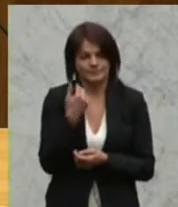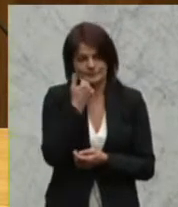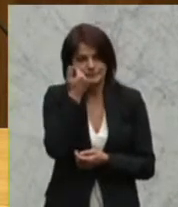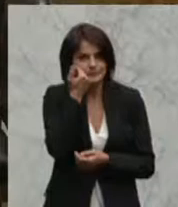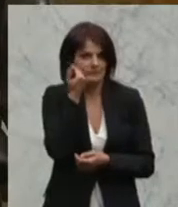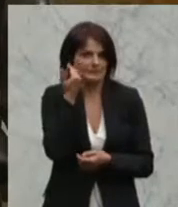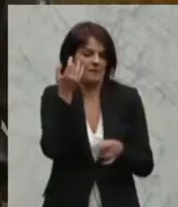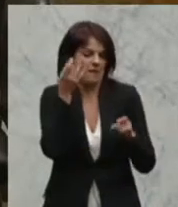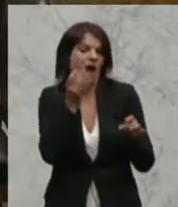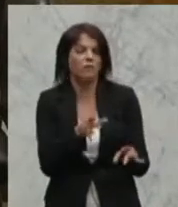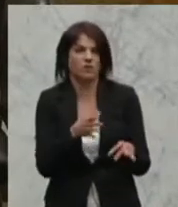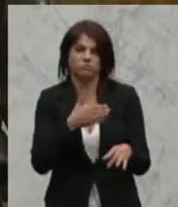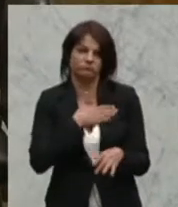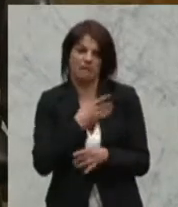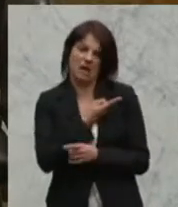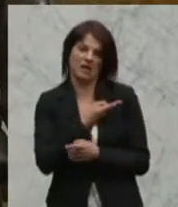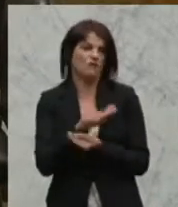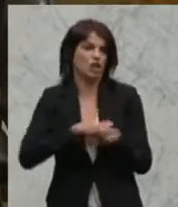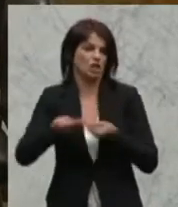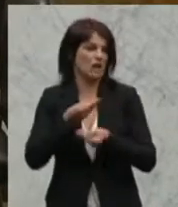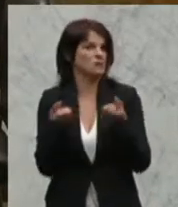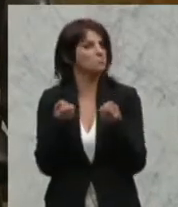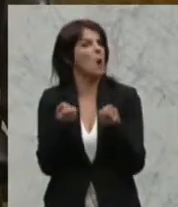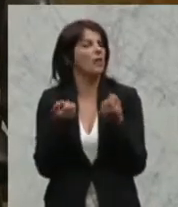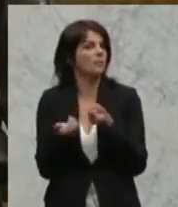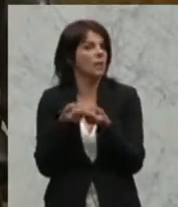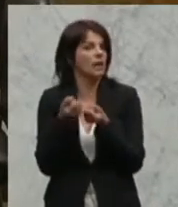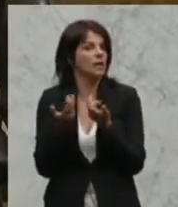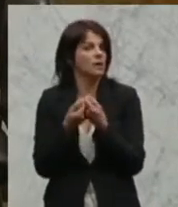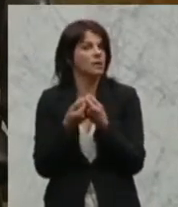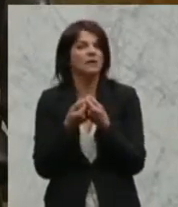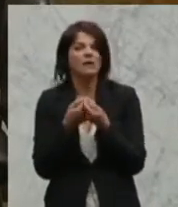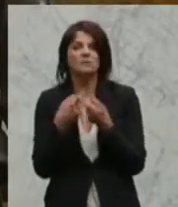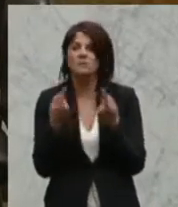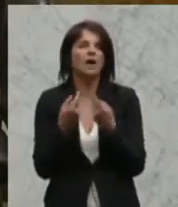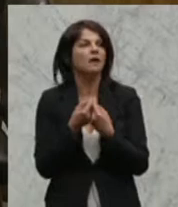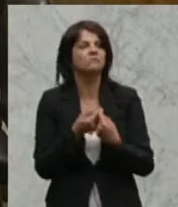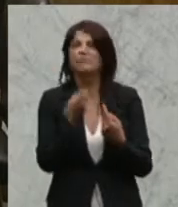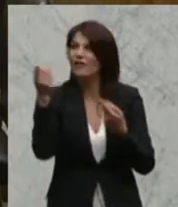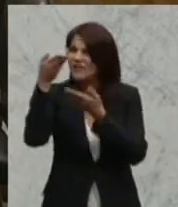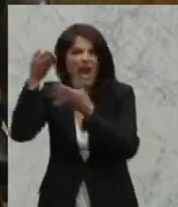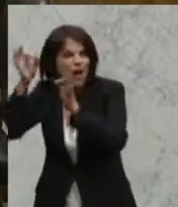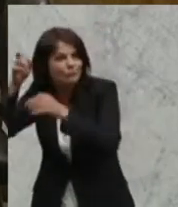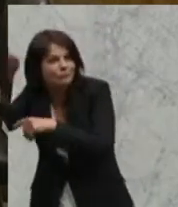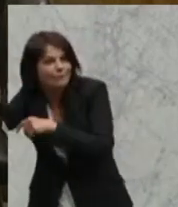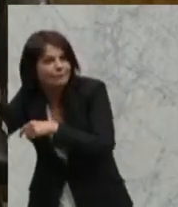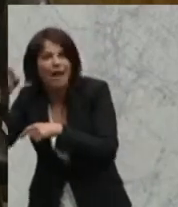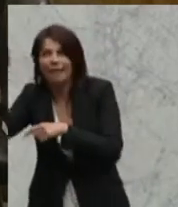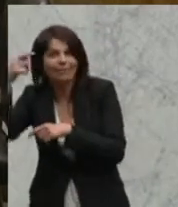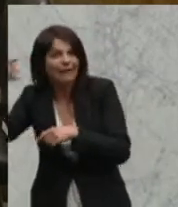Aufgabe unserer Wirtschaftspolitik uns irgendwelchen Verhandlungsspezialisten für TTIP